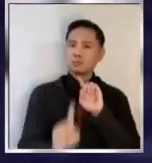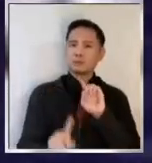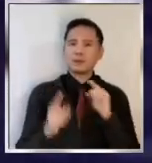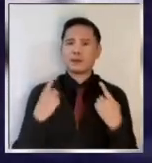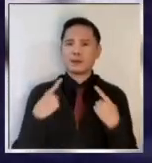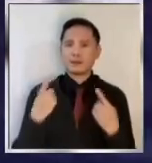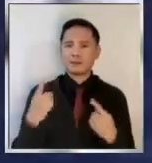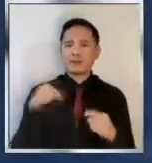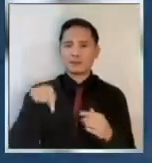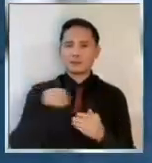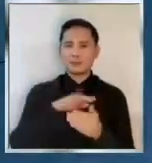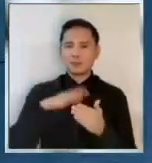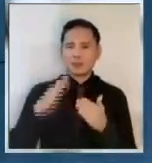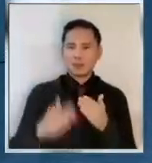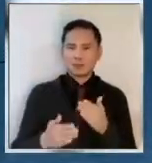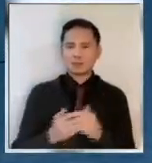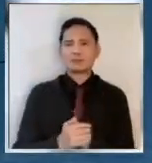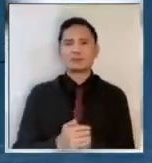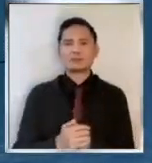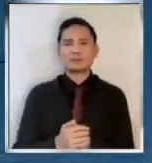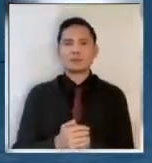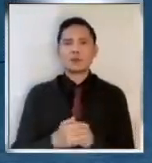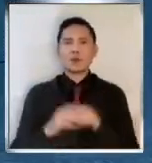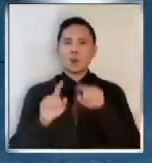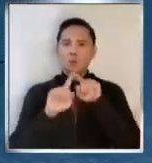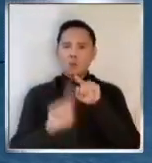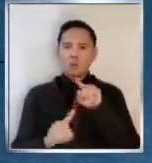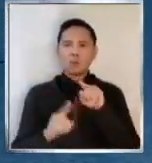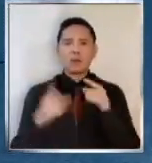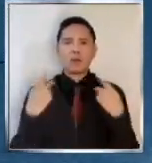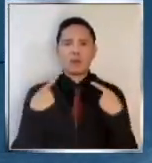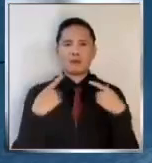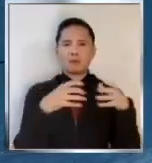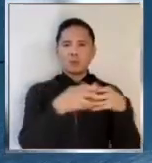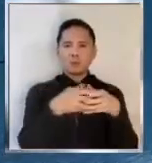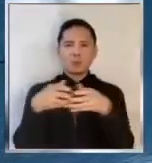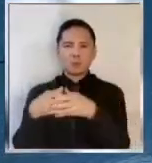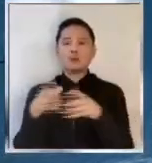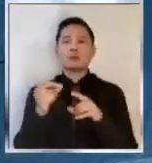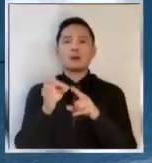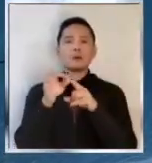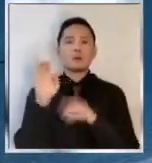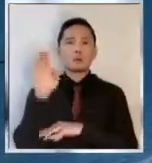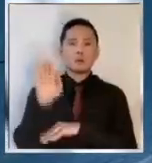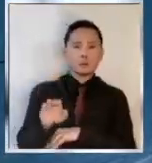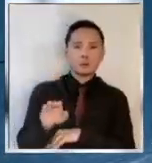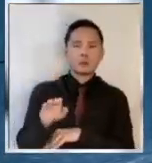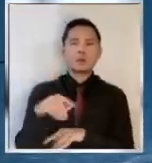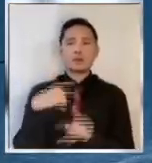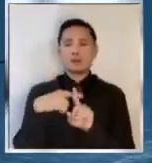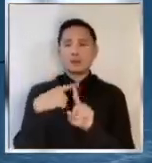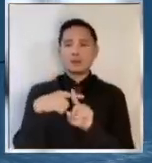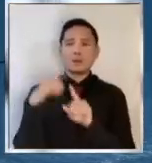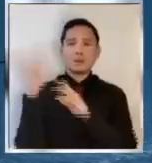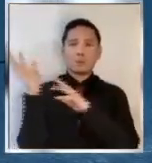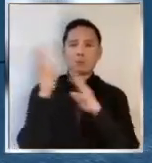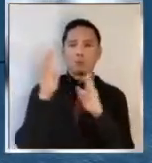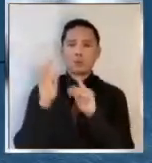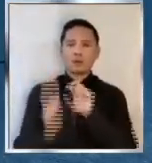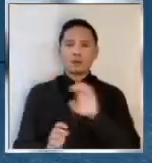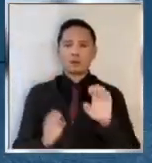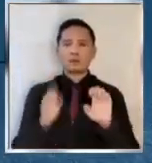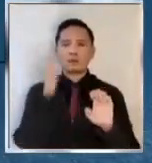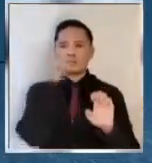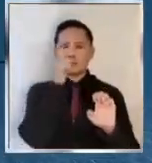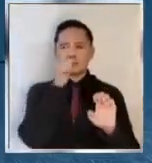weekend. Local thunderstorm ang magpapaulan lalo na sa hapon. Kahit kasi po umiiral yung hanging habagat dyan sa may southern Luzon,